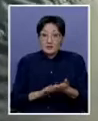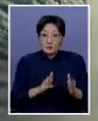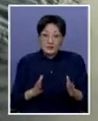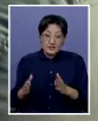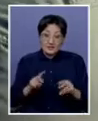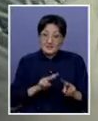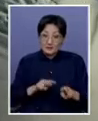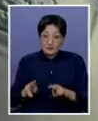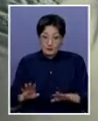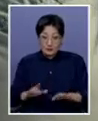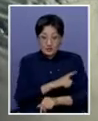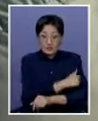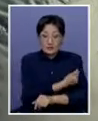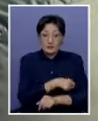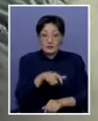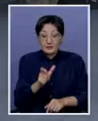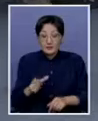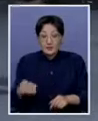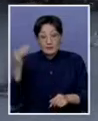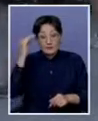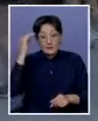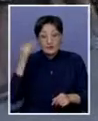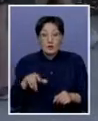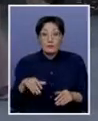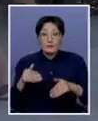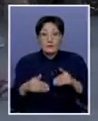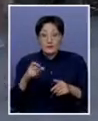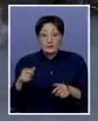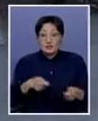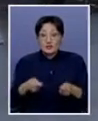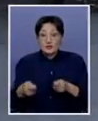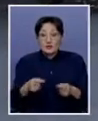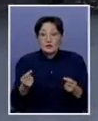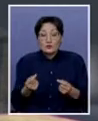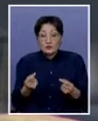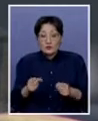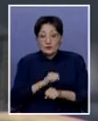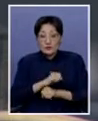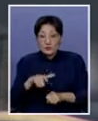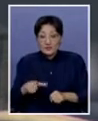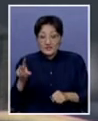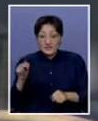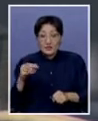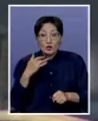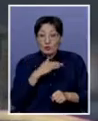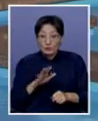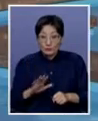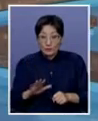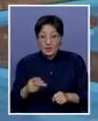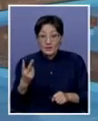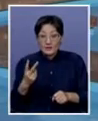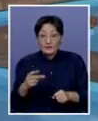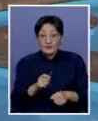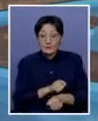режимдер сақталмаған. Санитар дәрігерлердің пікірінше, бассейн әкімшілігі тым болмағанда демалушылардың саны көп болмауын және 2